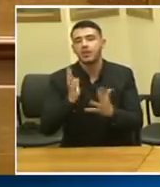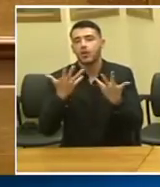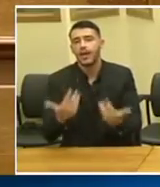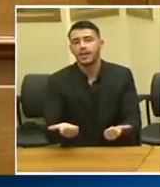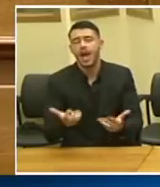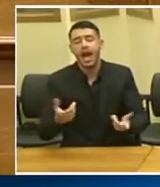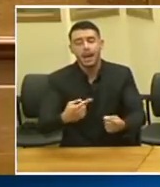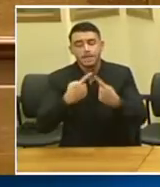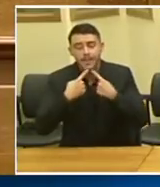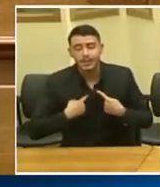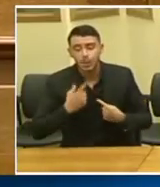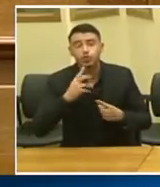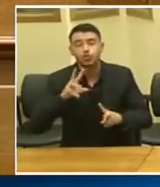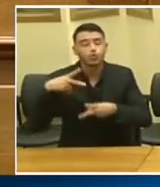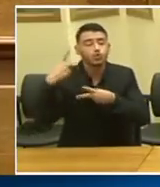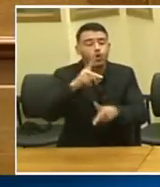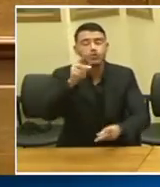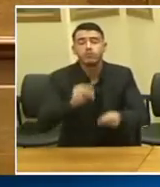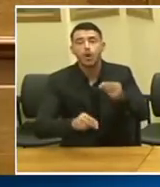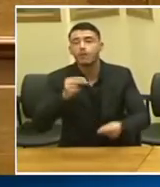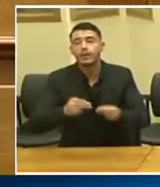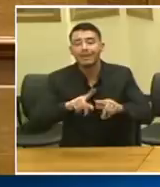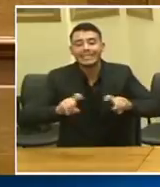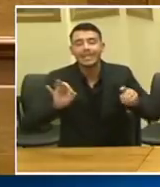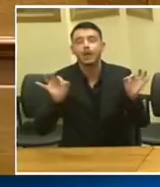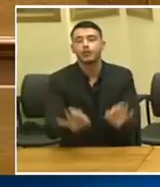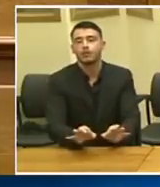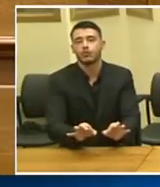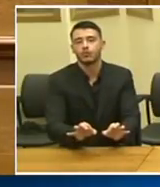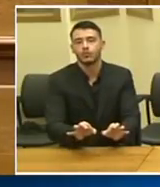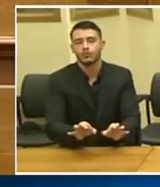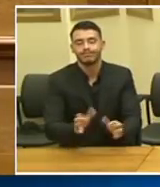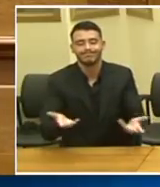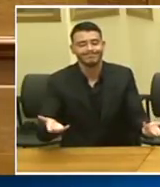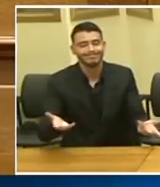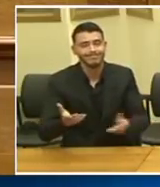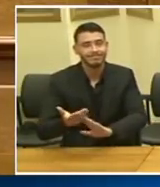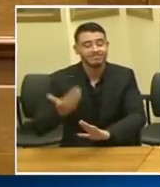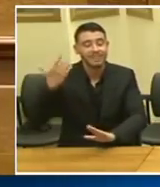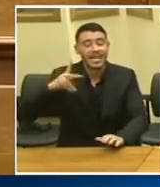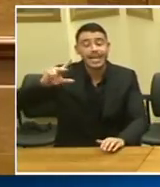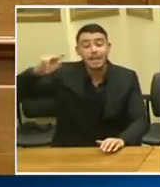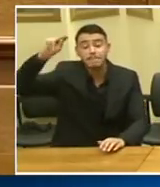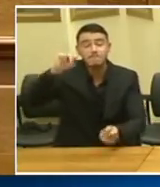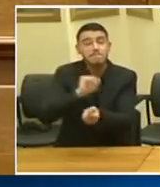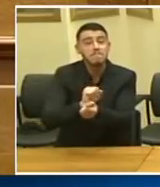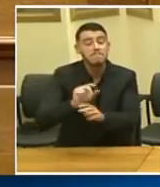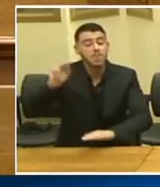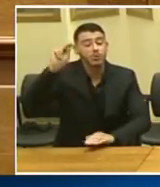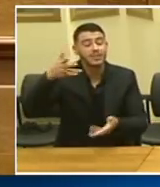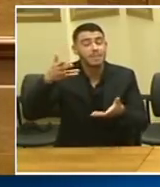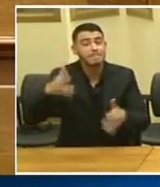πρόβλημα? Το κεντρικό σας πρόβλημα είναι ότι δεν βγαίνει η υπόσχεση που δώσατε στους οπαδούς σας όταν άλλαξε η διακυβέρνηση της